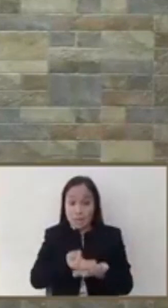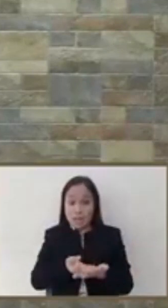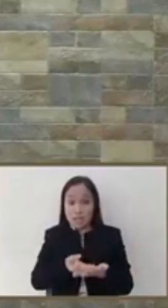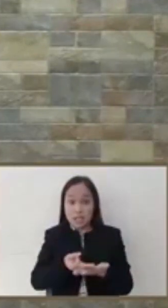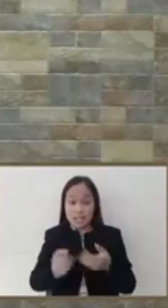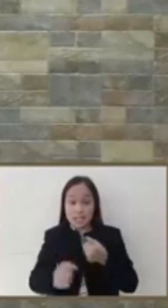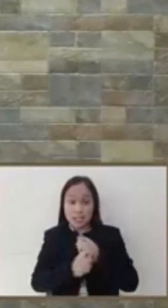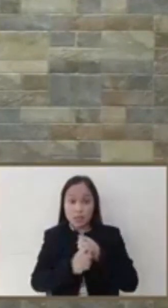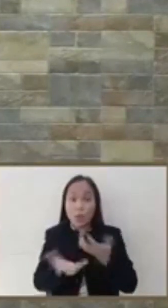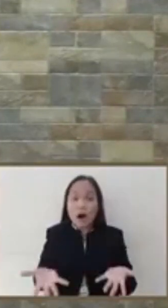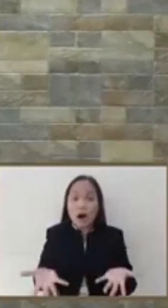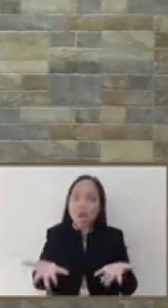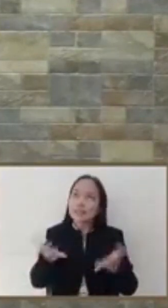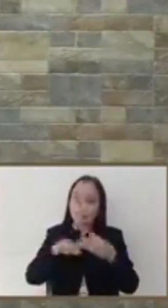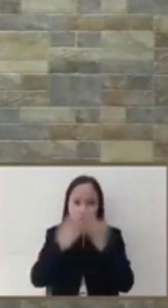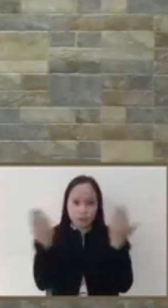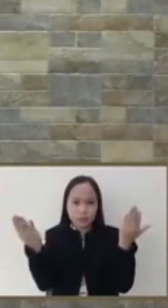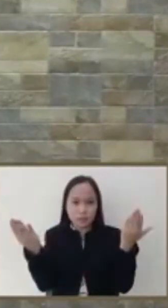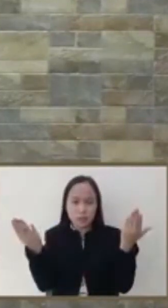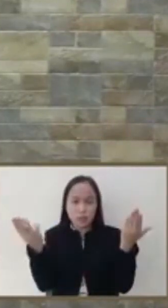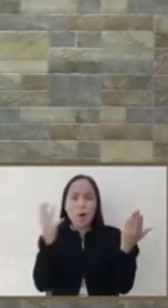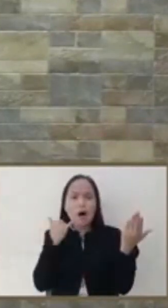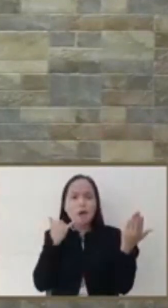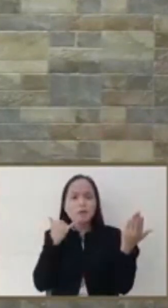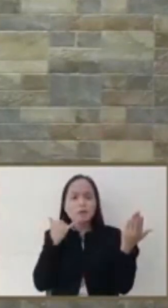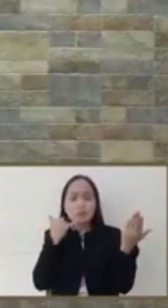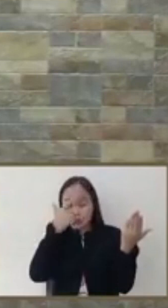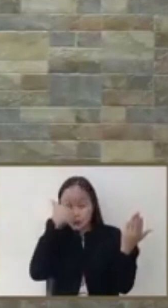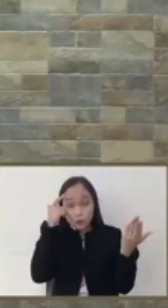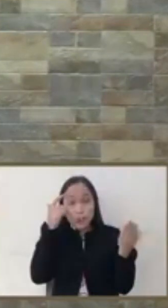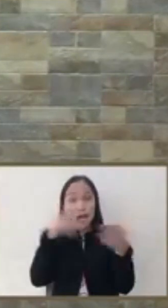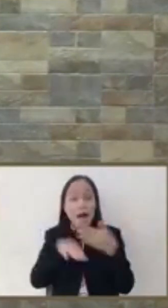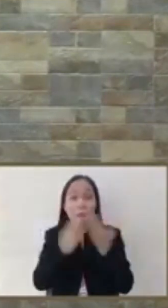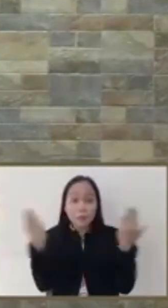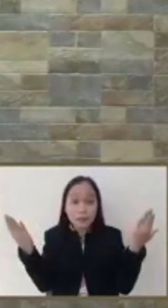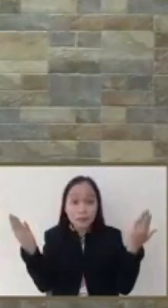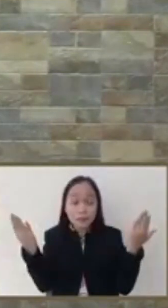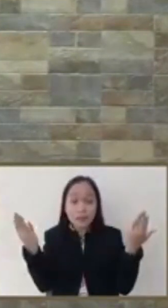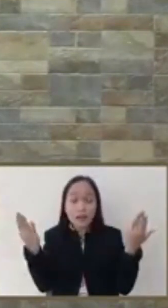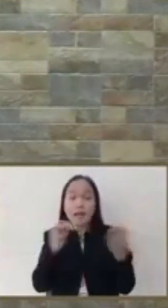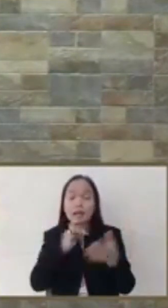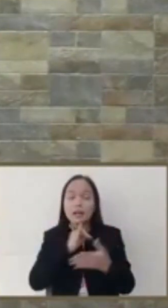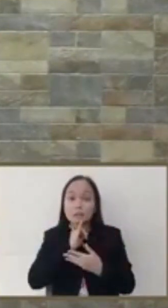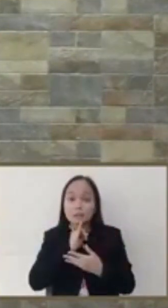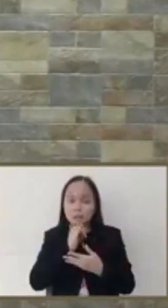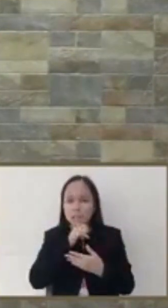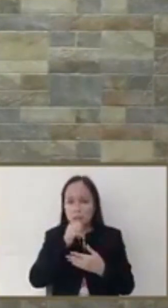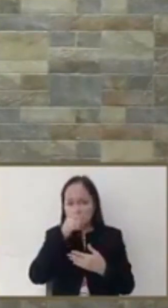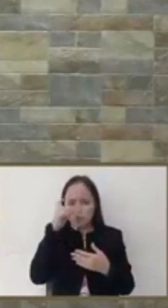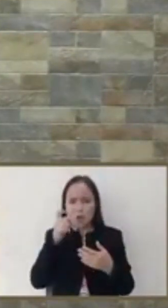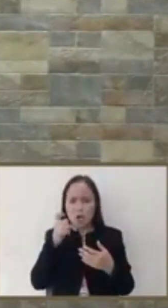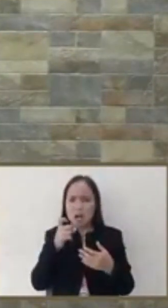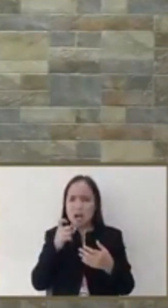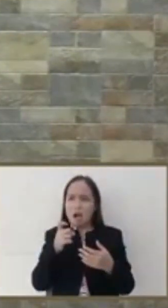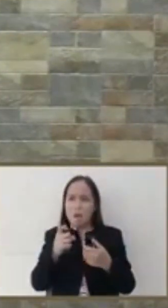in heaven. Why? Because yung heaven, mga kapatid, hindi doon sa hindi na makakapasok ang mga